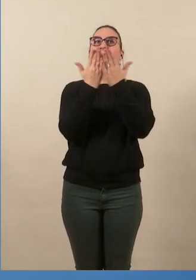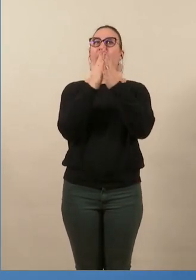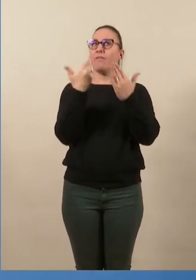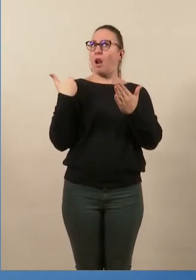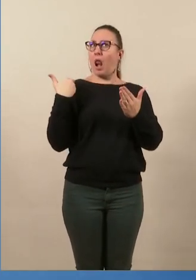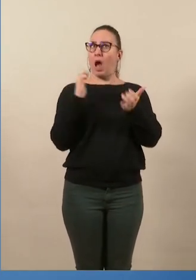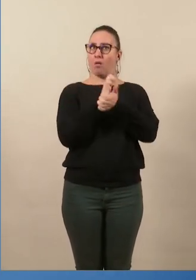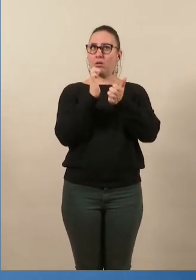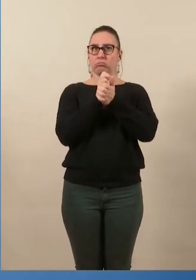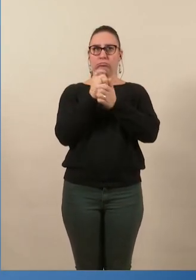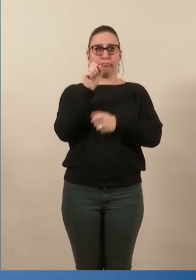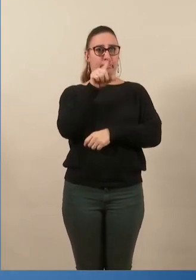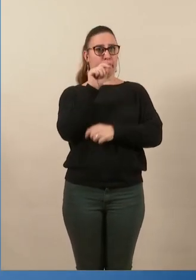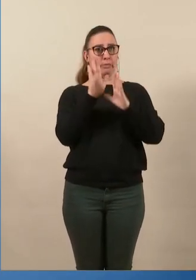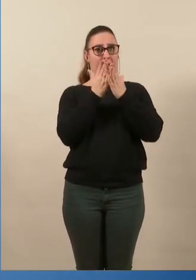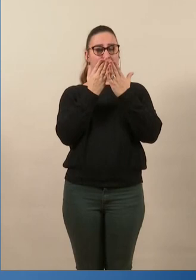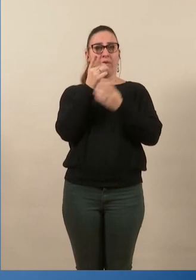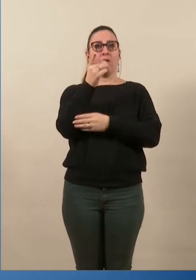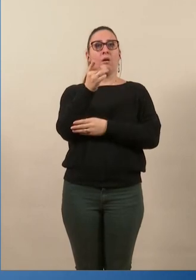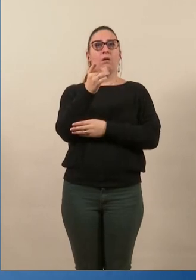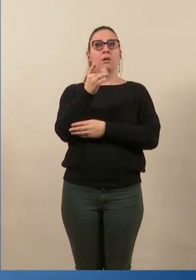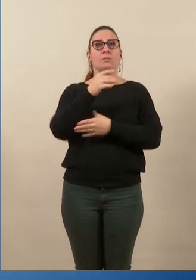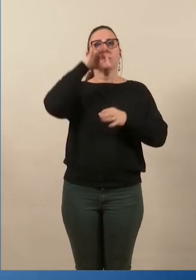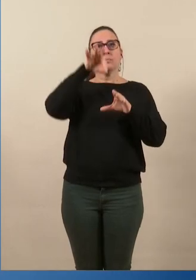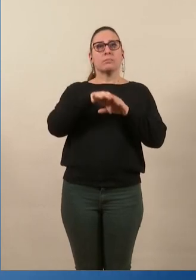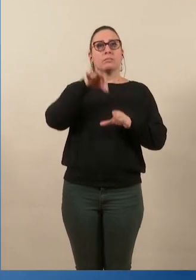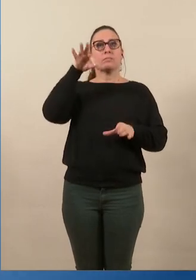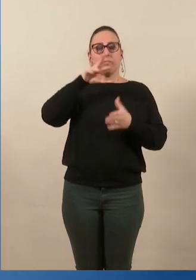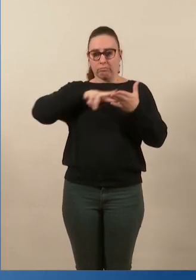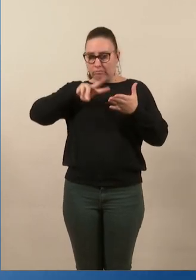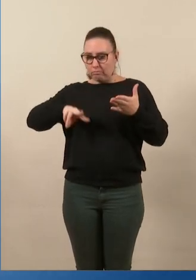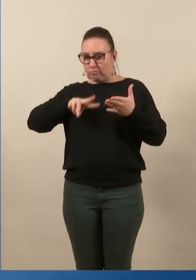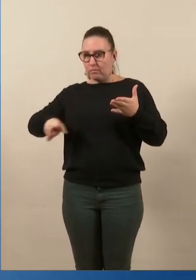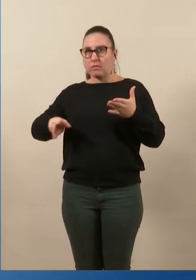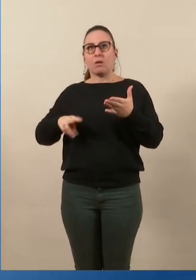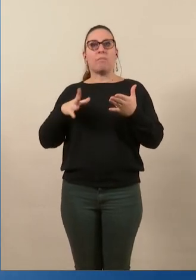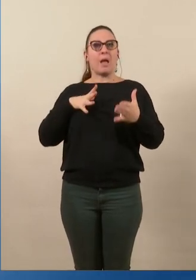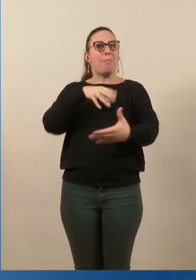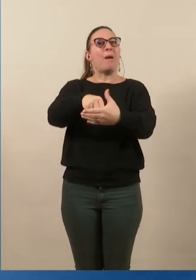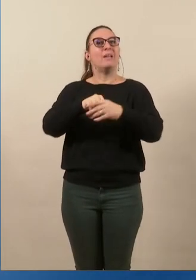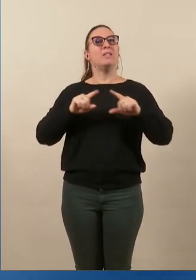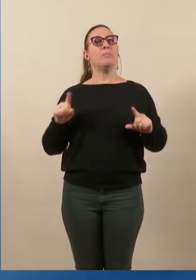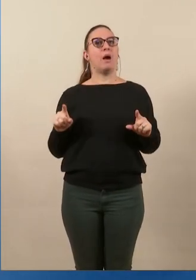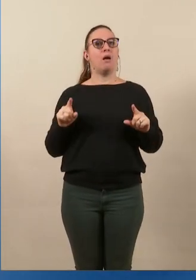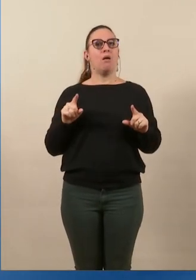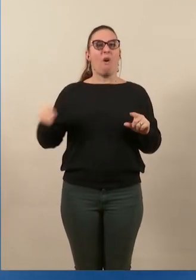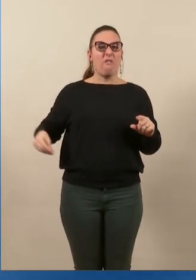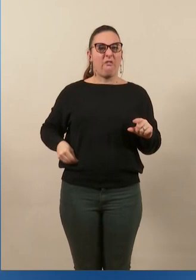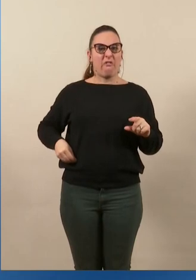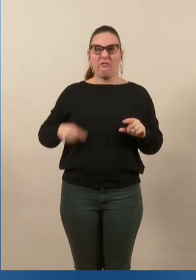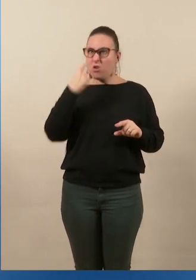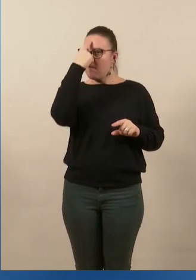paru là qui explique que que les élus lisent des rapports sur lesquels ils n'ont pas de part donc on ne peut pas les mettre en cause